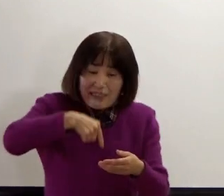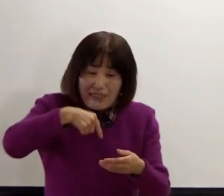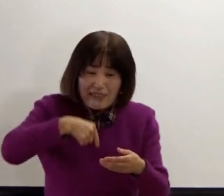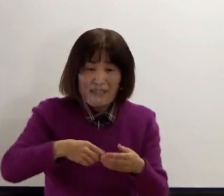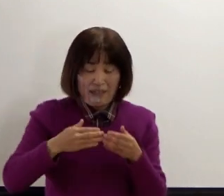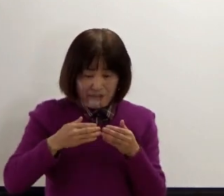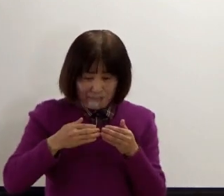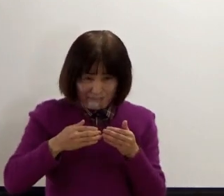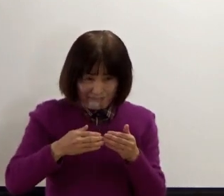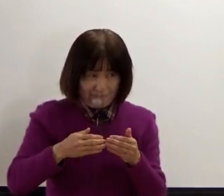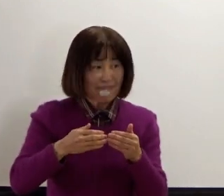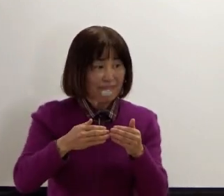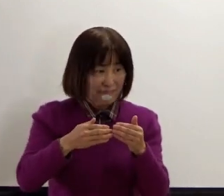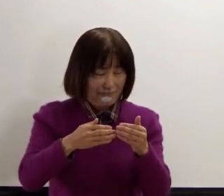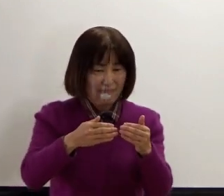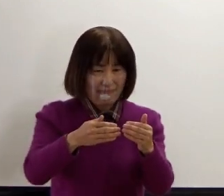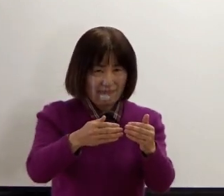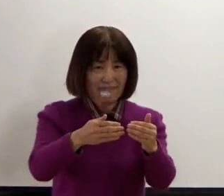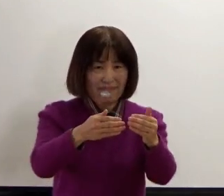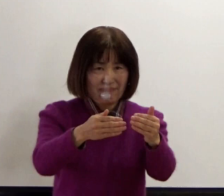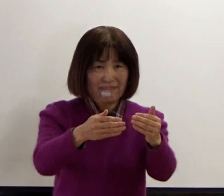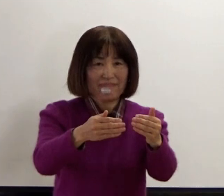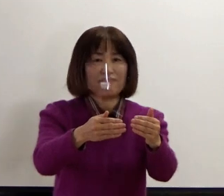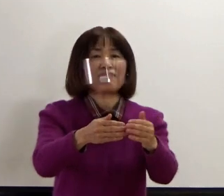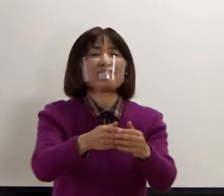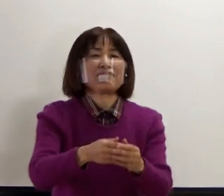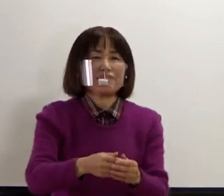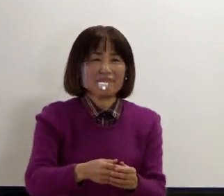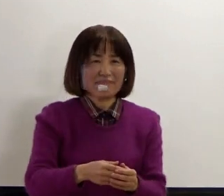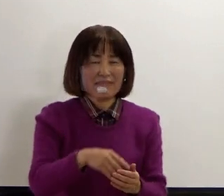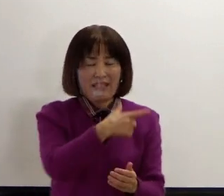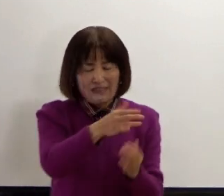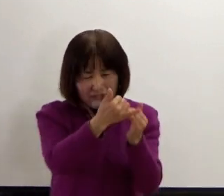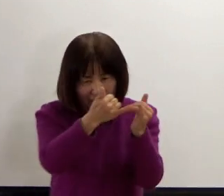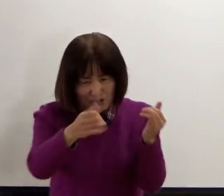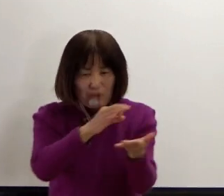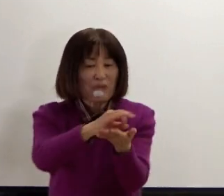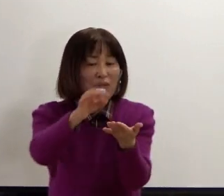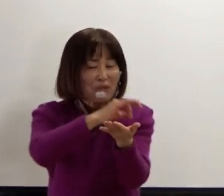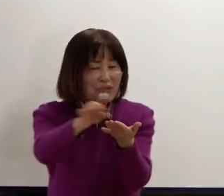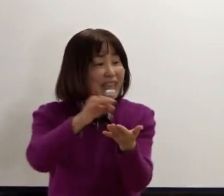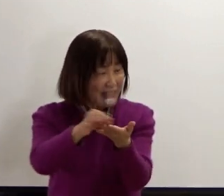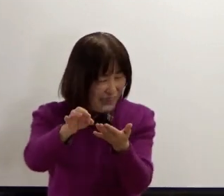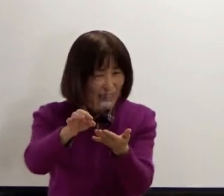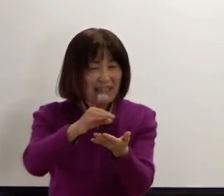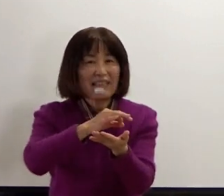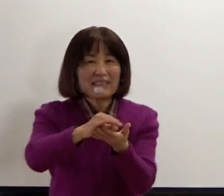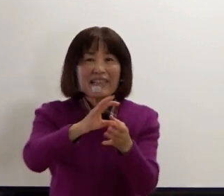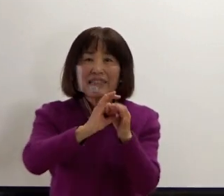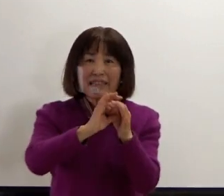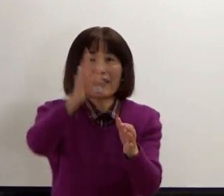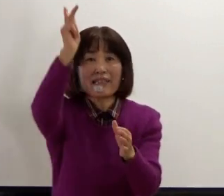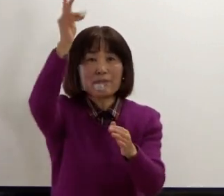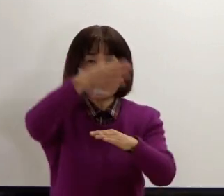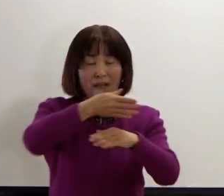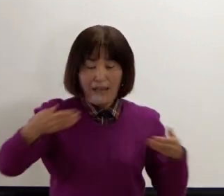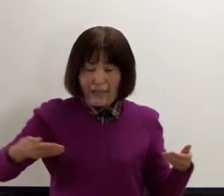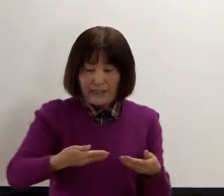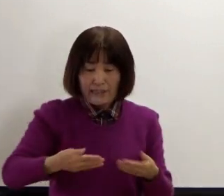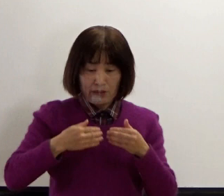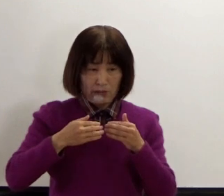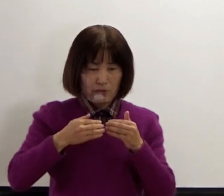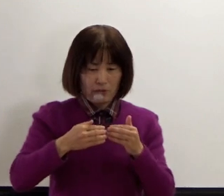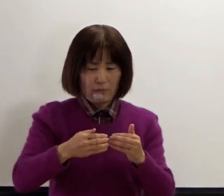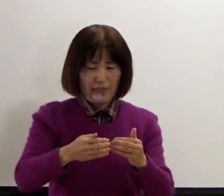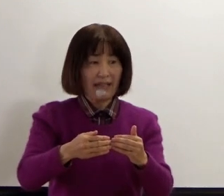込みながら、行われていくんだなということを全体的に感じるわけですけれども、まあ、何よりもですね、このストーリ